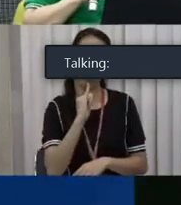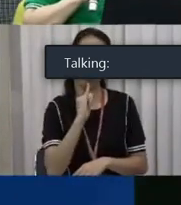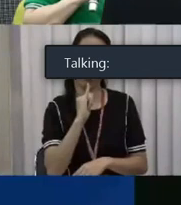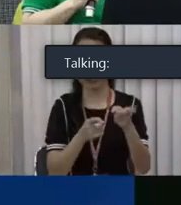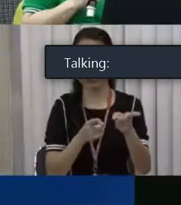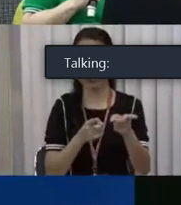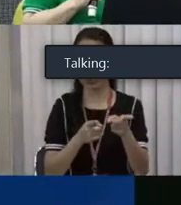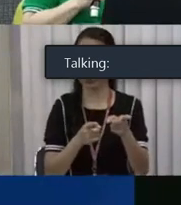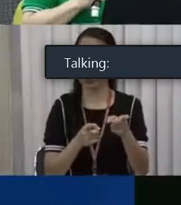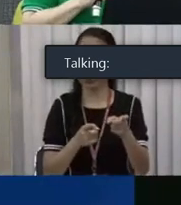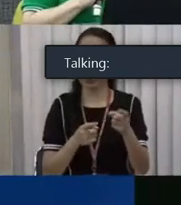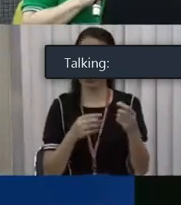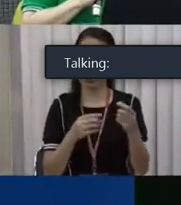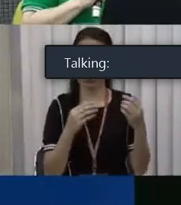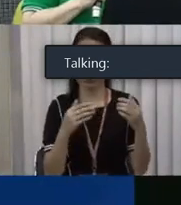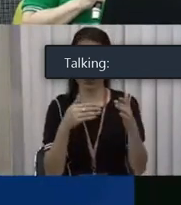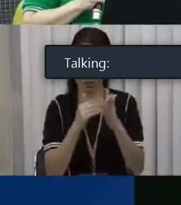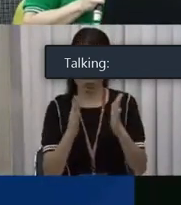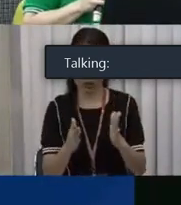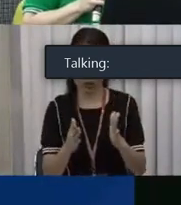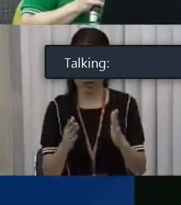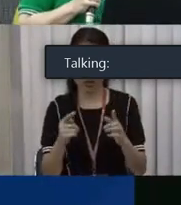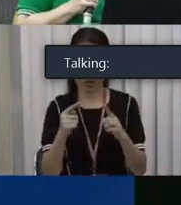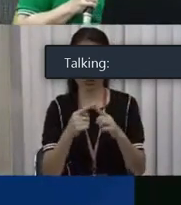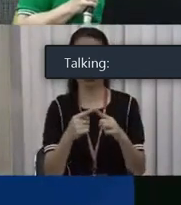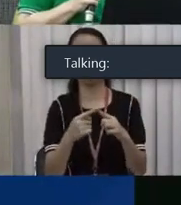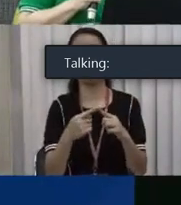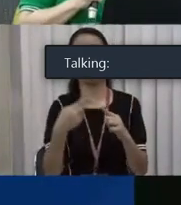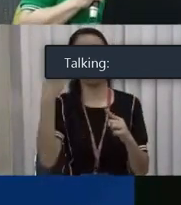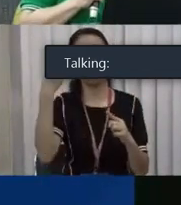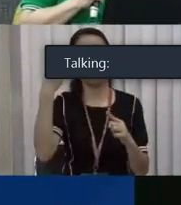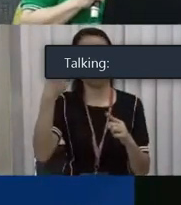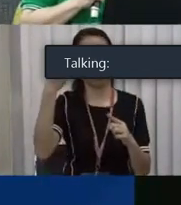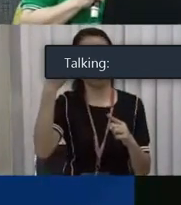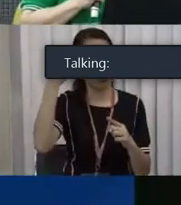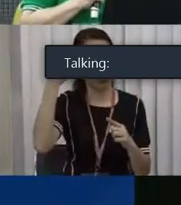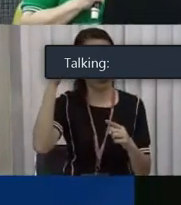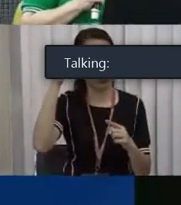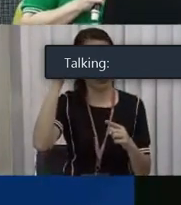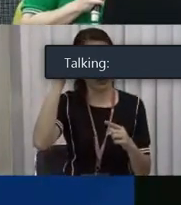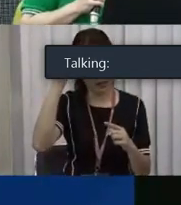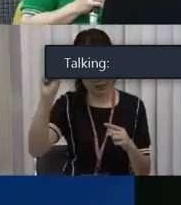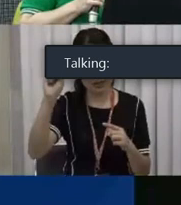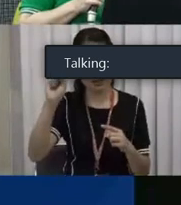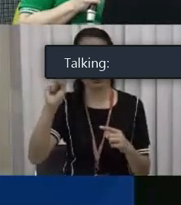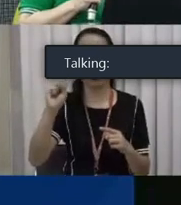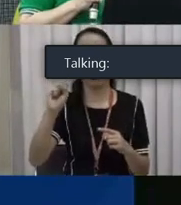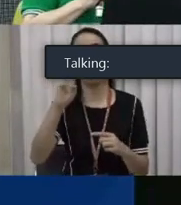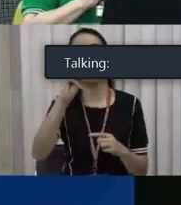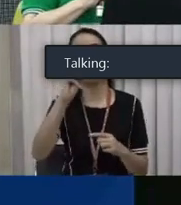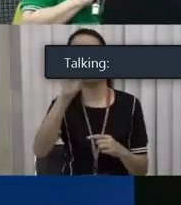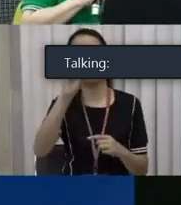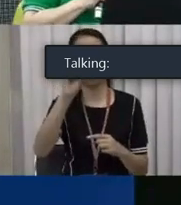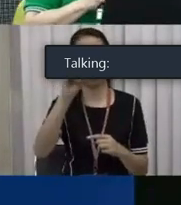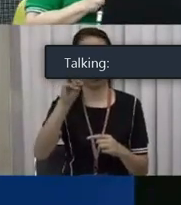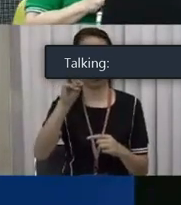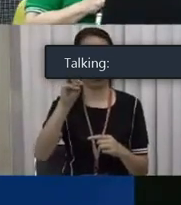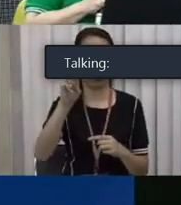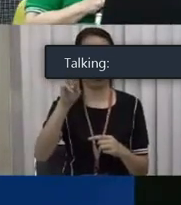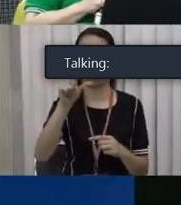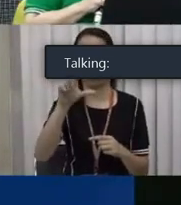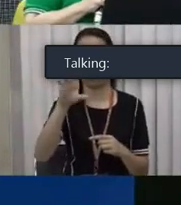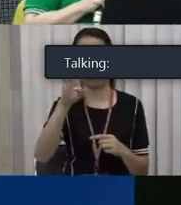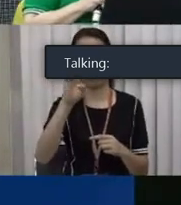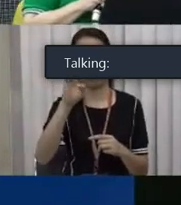module. Anyway, dili nato pasagdan si nanay, no? Kay siya rabay naghatag pod og kanang